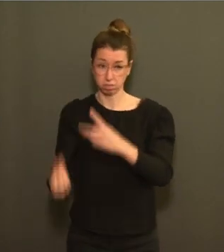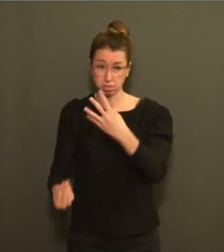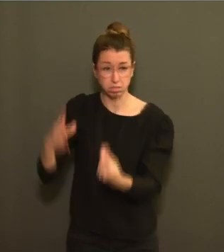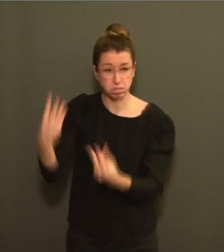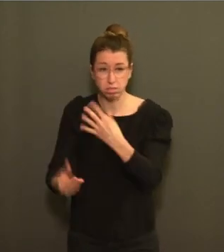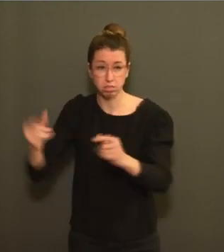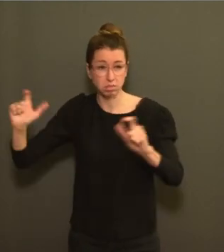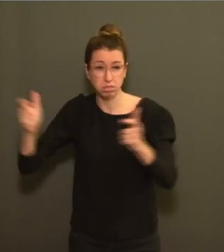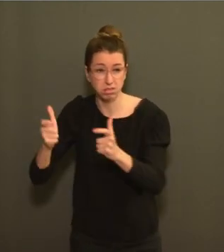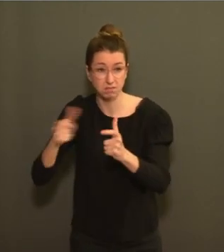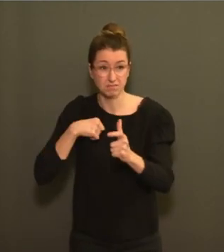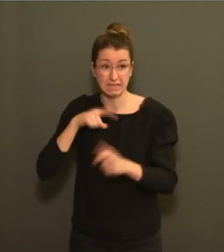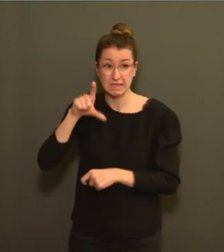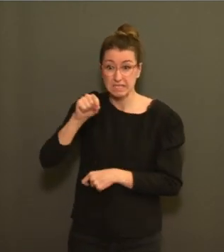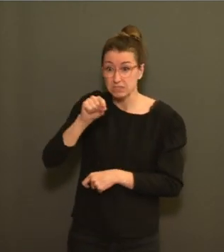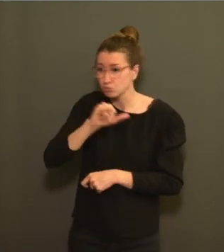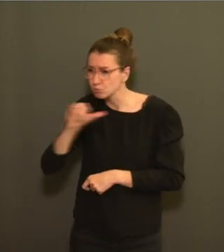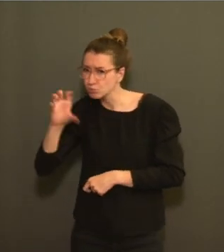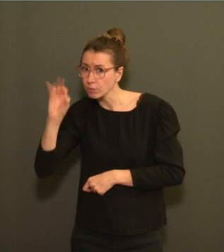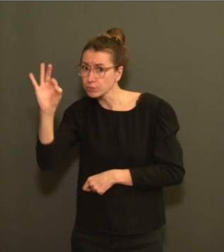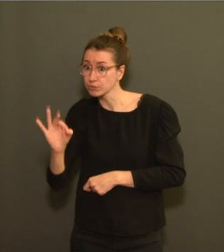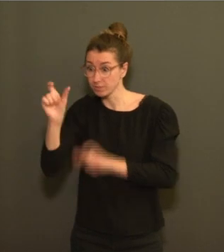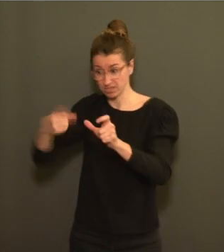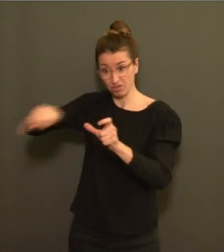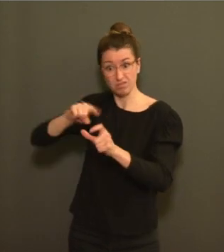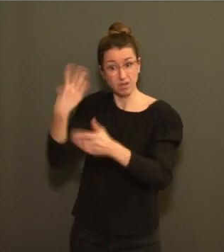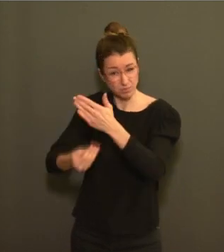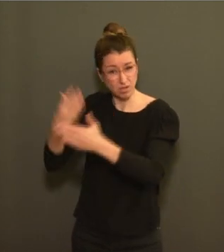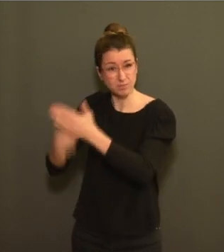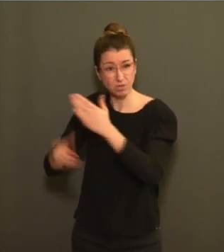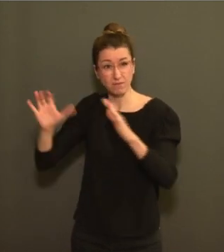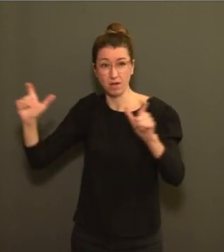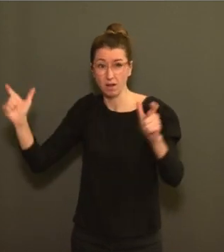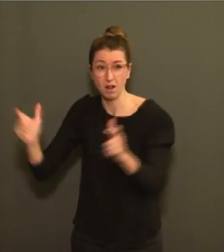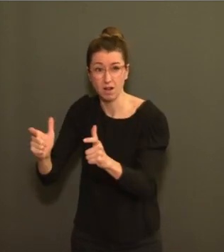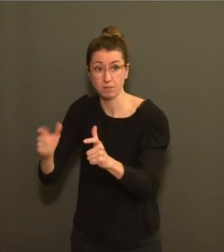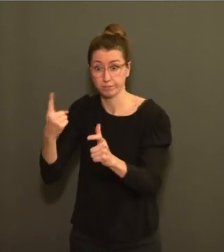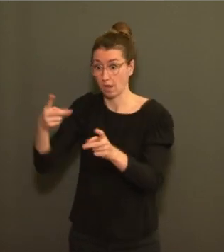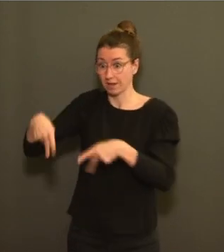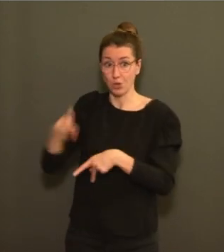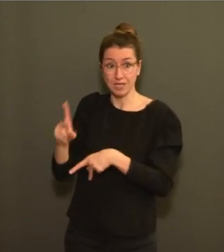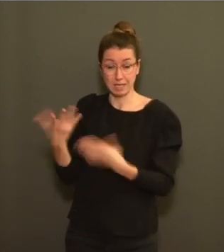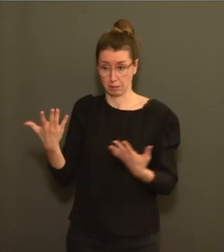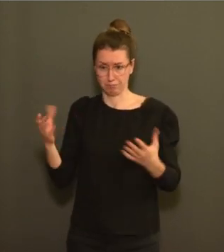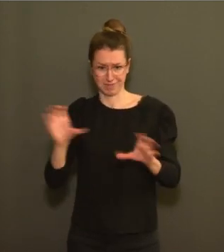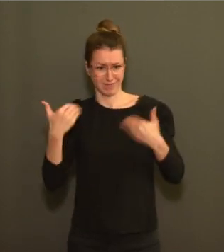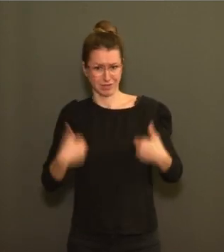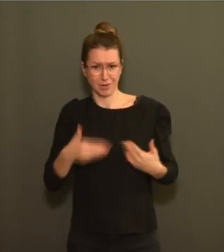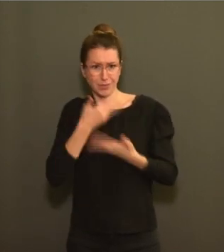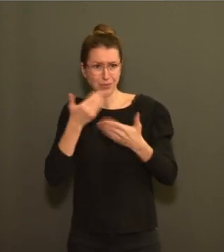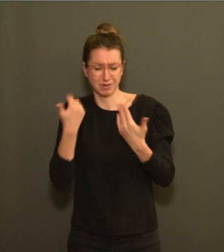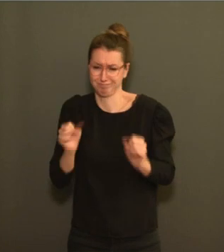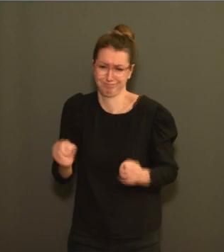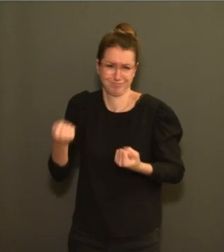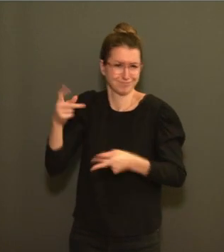absolument considérable et un lit ne peut pas fonctionner sans du personnel autour. Le patient ne se gère pas tout seul et